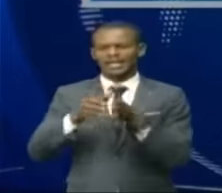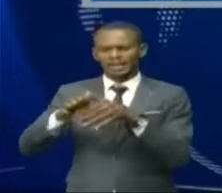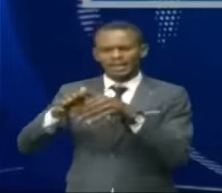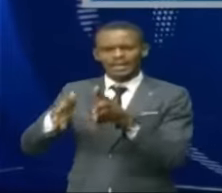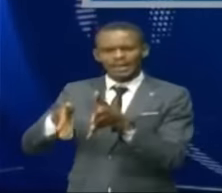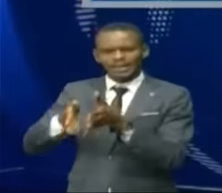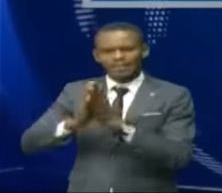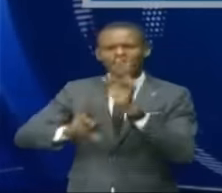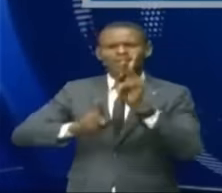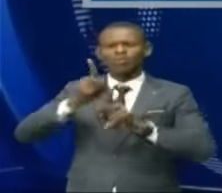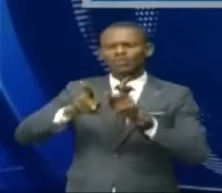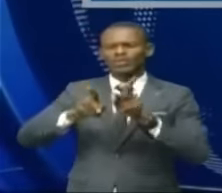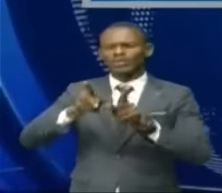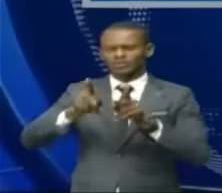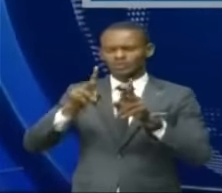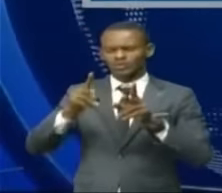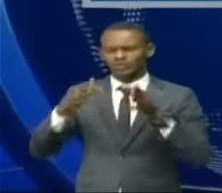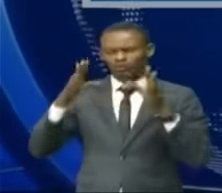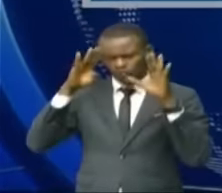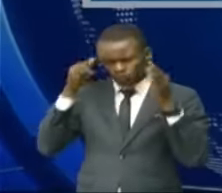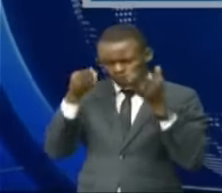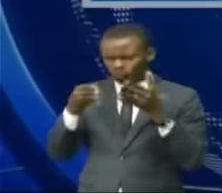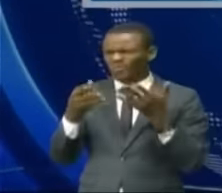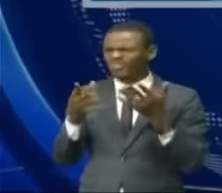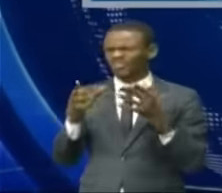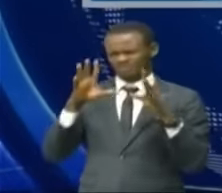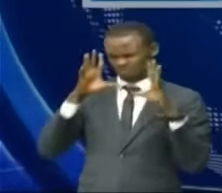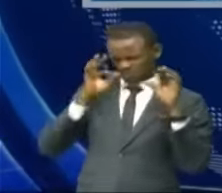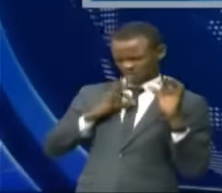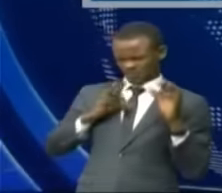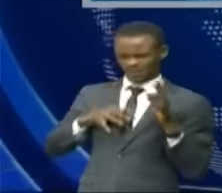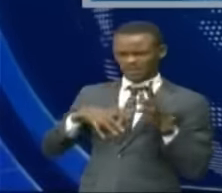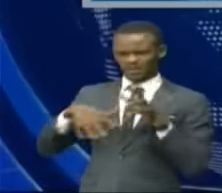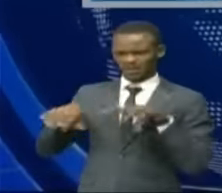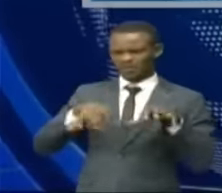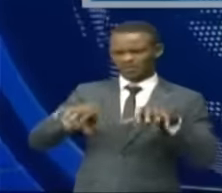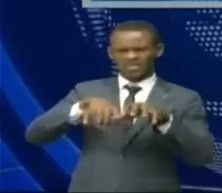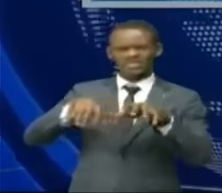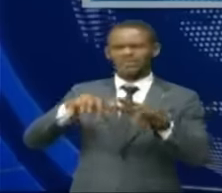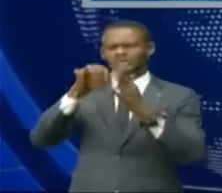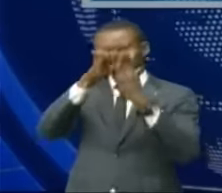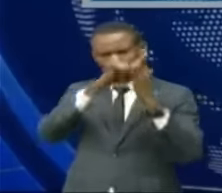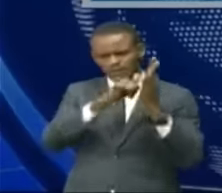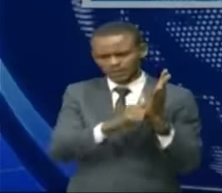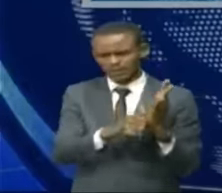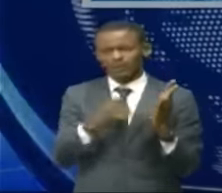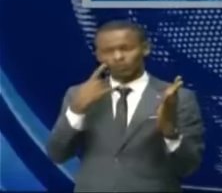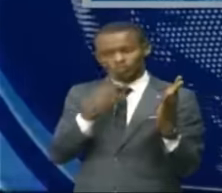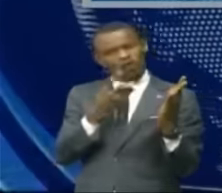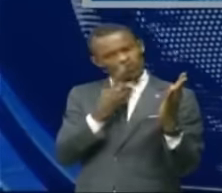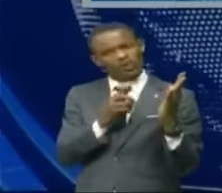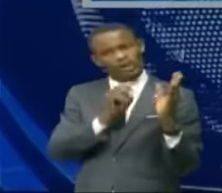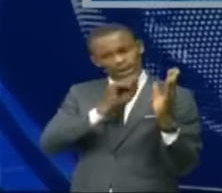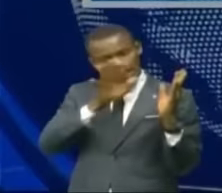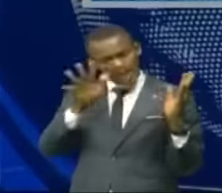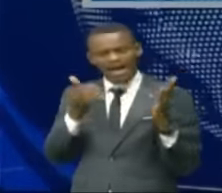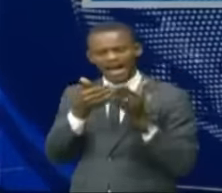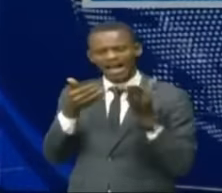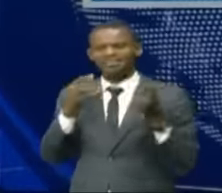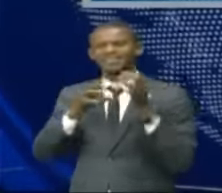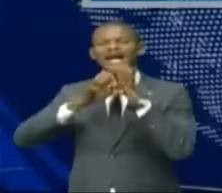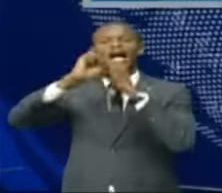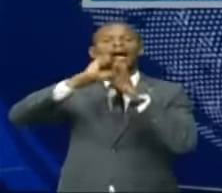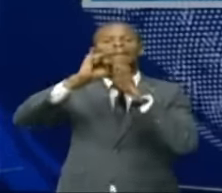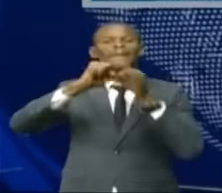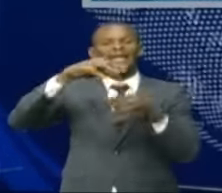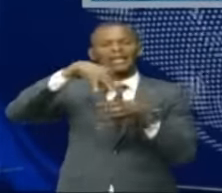du chef de l'État Félix-Antoine Tshisekedi Tshilombo. La tolérance est le maître mot pour cette campagne qui démarre bientôt, la campagne électorale bien entendu.